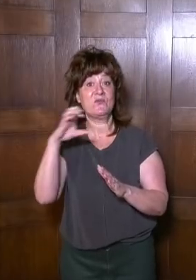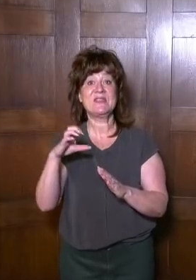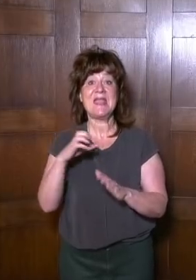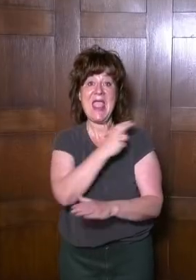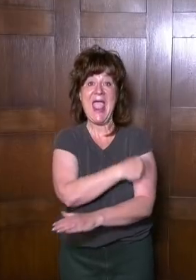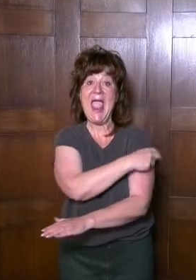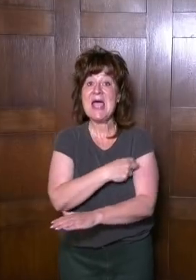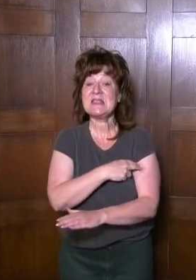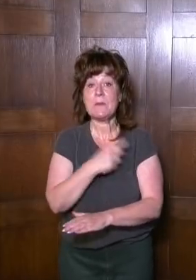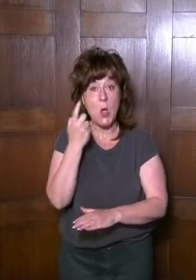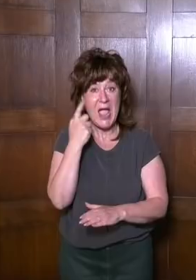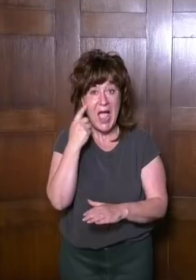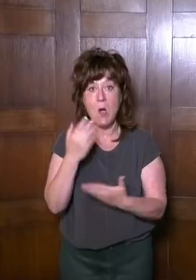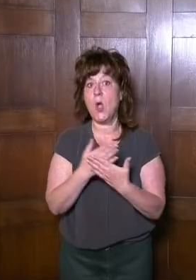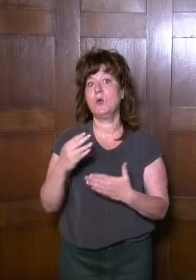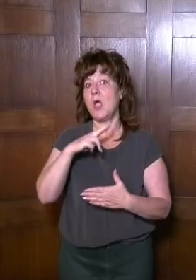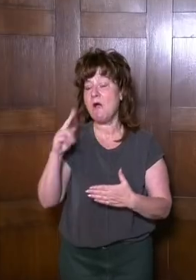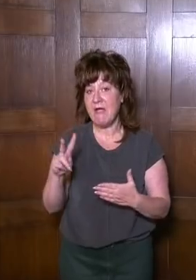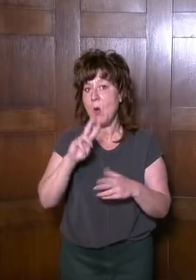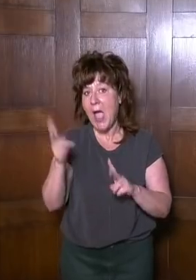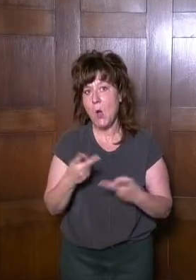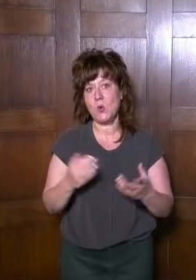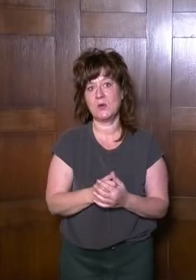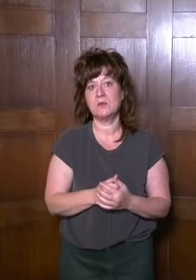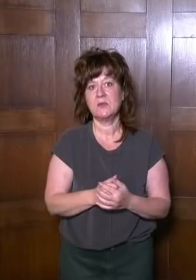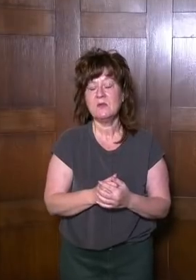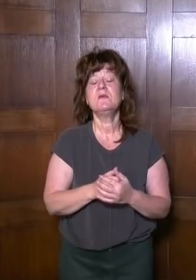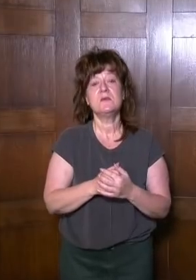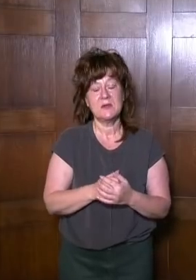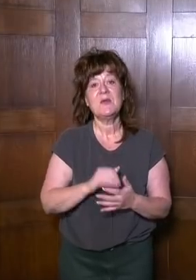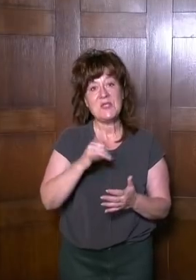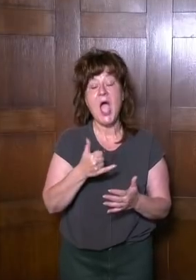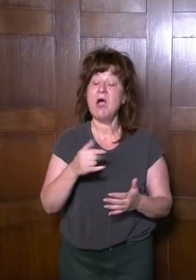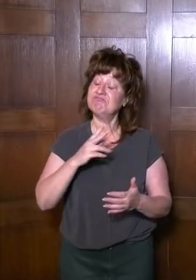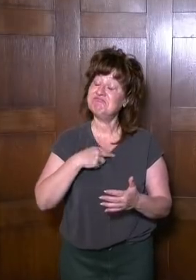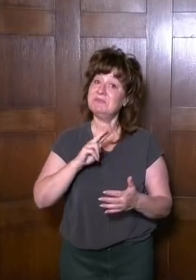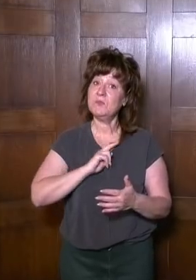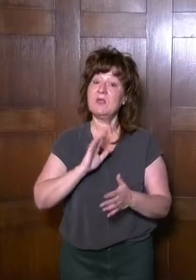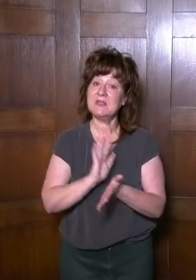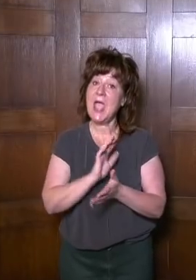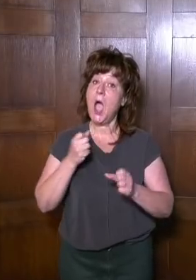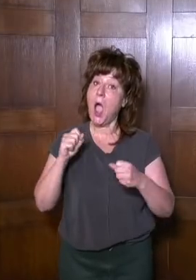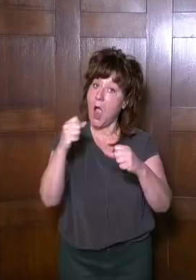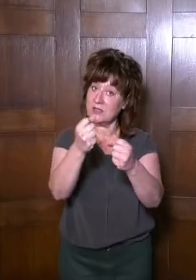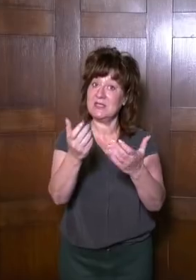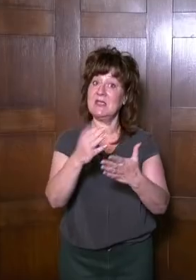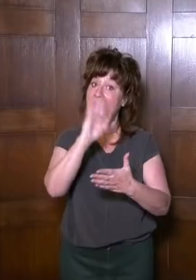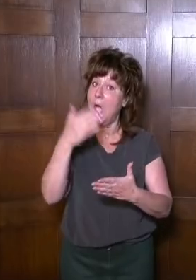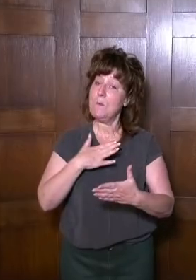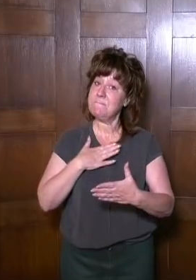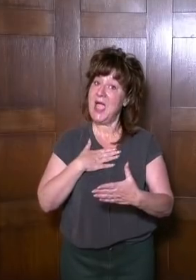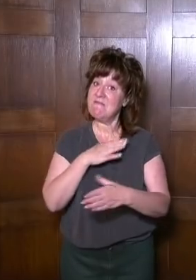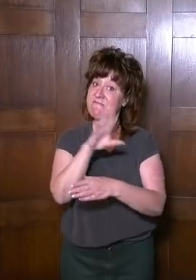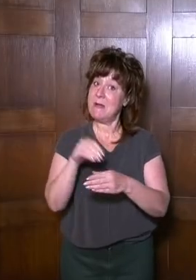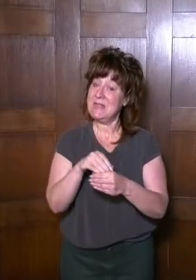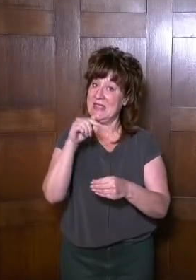EHV. Ja, was sollen wir dazu sagen? Wir sind ja sehr aktiv und ich denke auch als Familie hier in